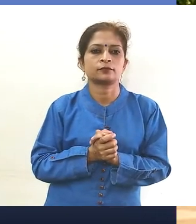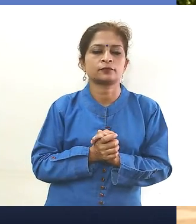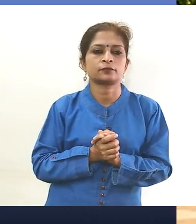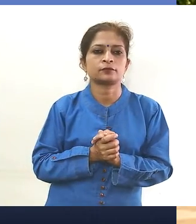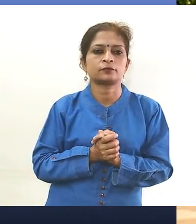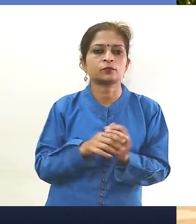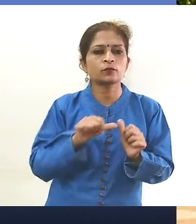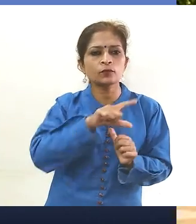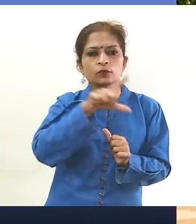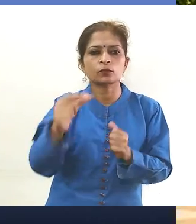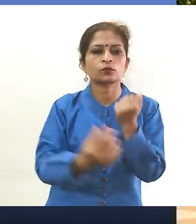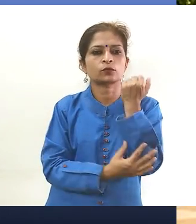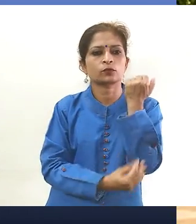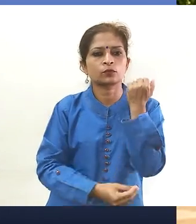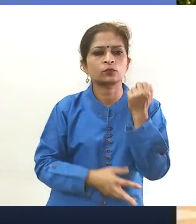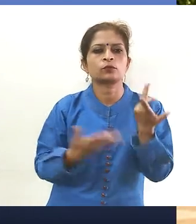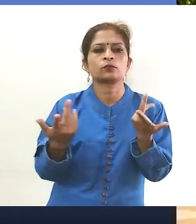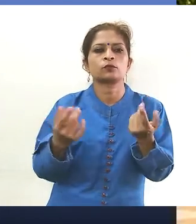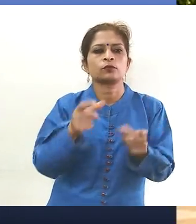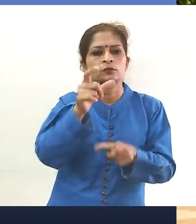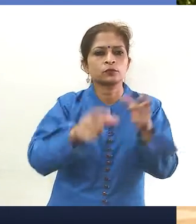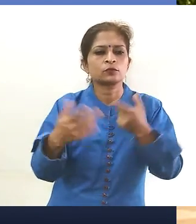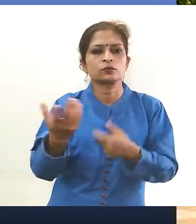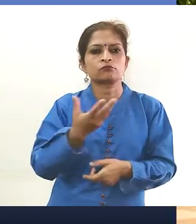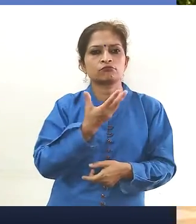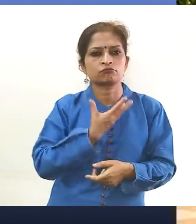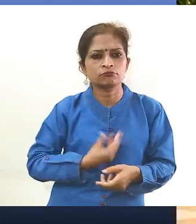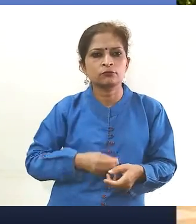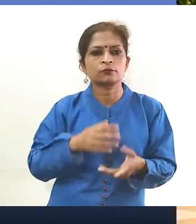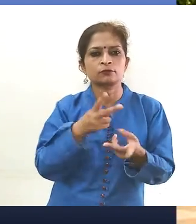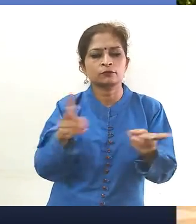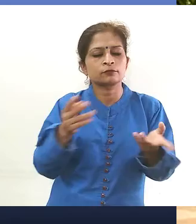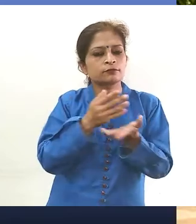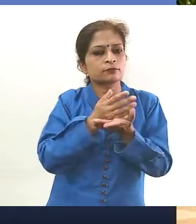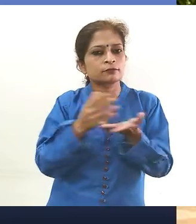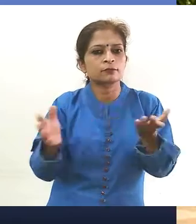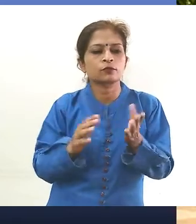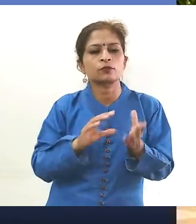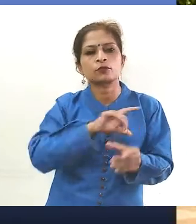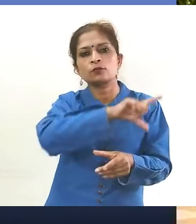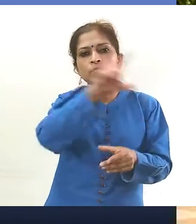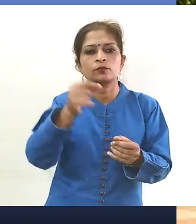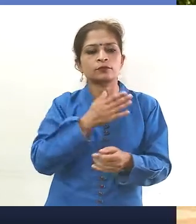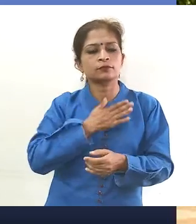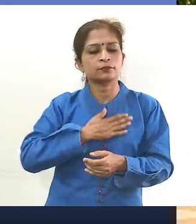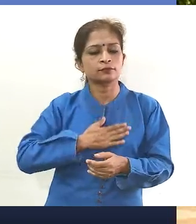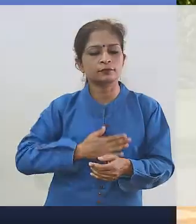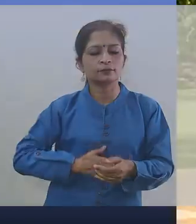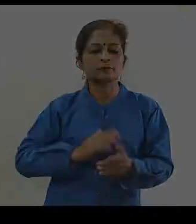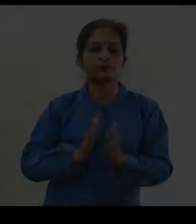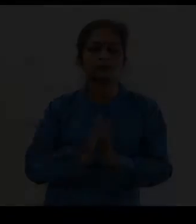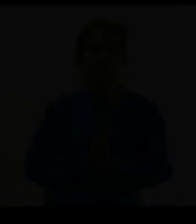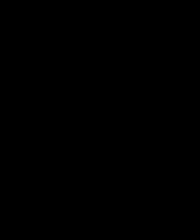कश्चित् दुःखभाग् भवेत्। ओम शांति शांति शांति ही।